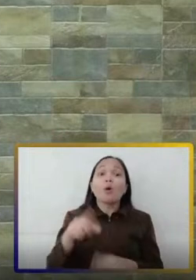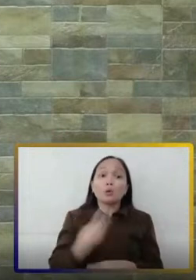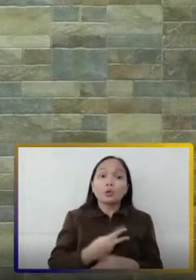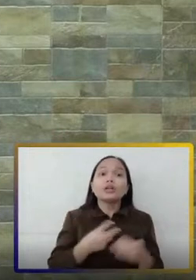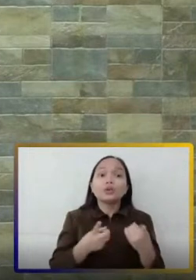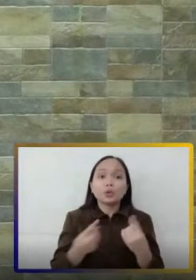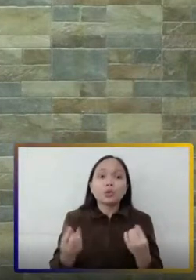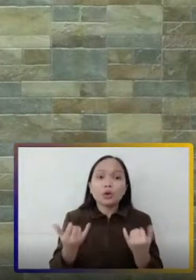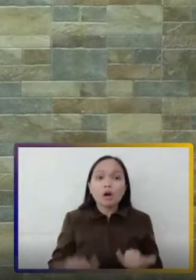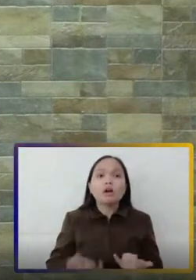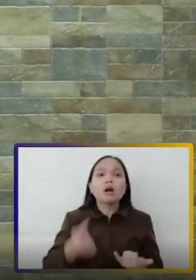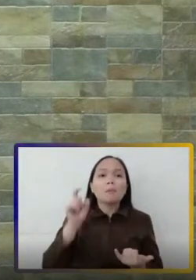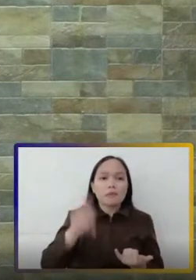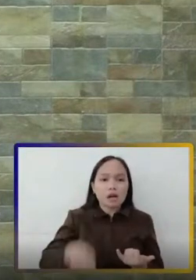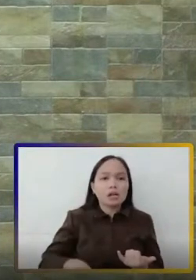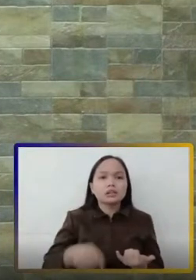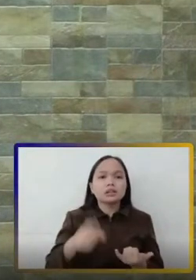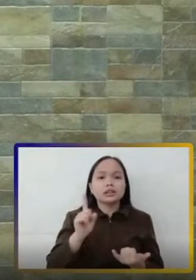isang bagay na